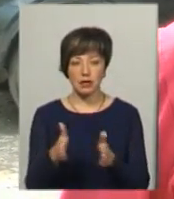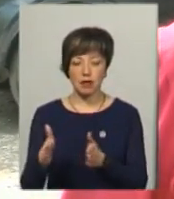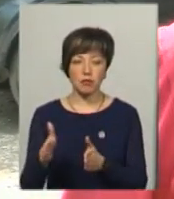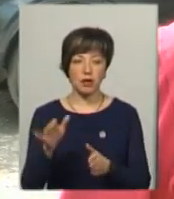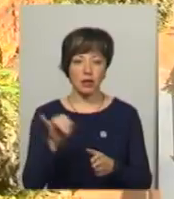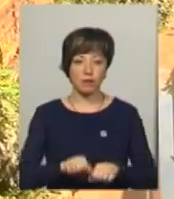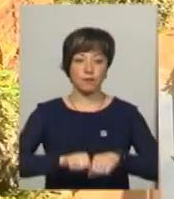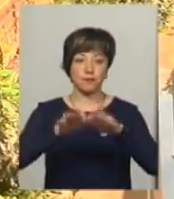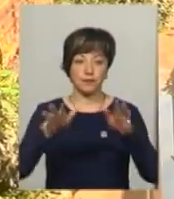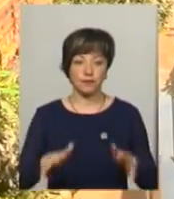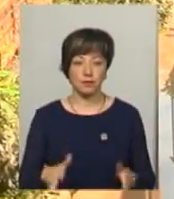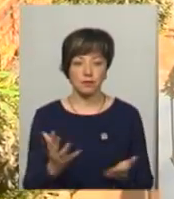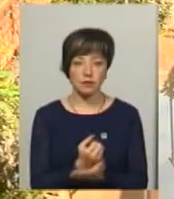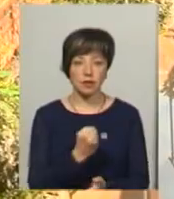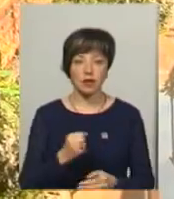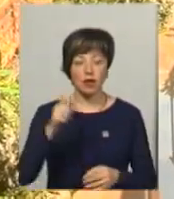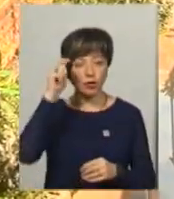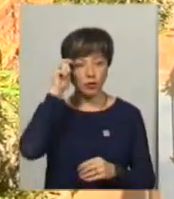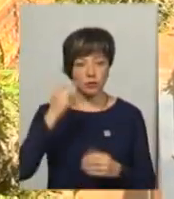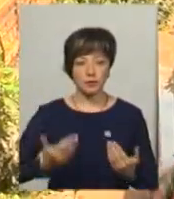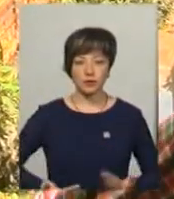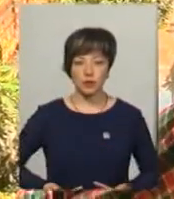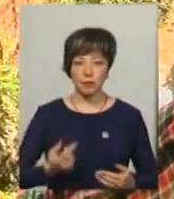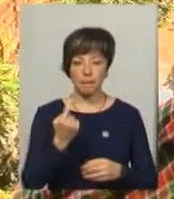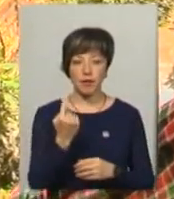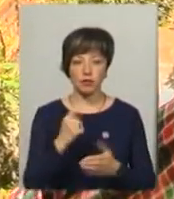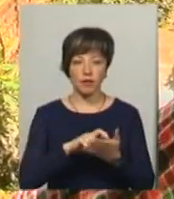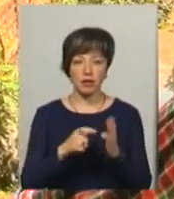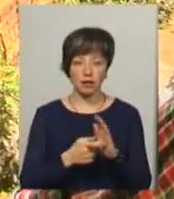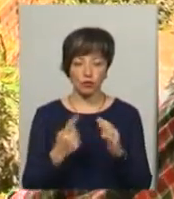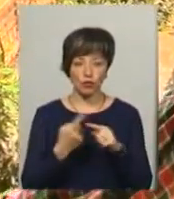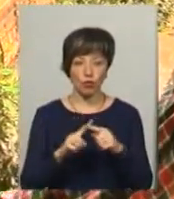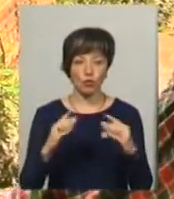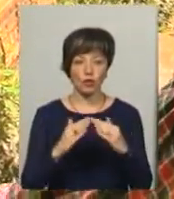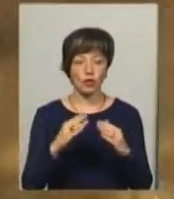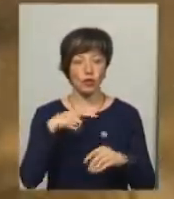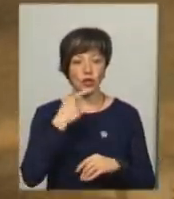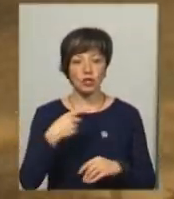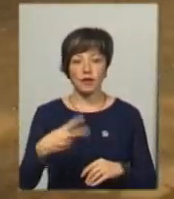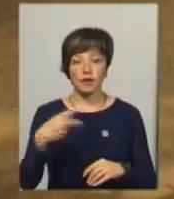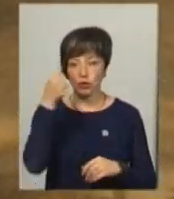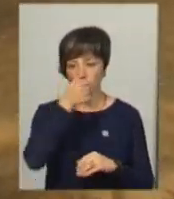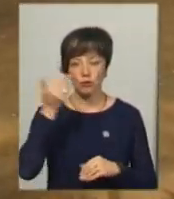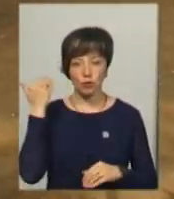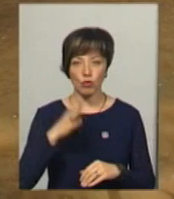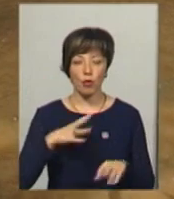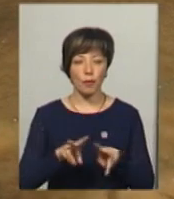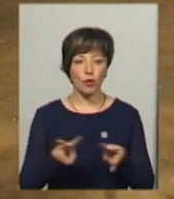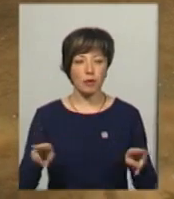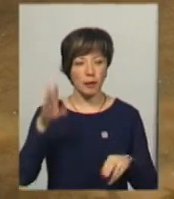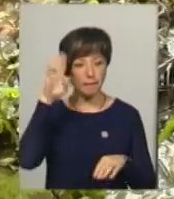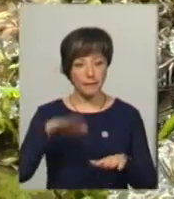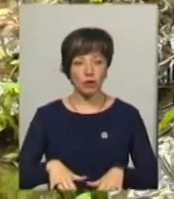воно пішло в розлив. Іван Маковський, мешканець першої квартини, будинку номер 3 у Першотравневої вулиці каже, 20 років тому було подібне